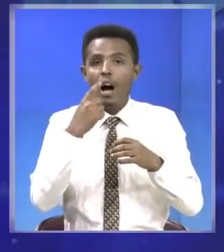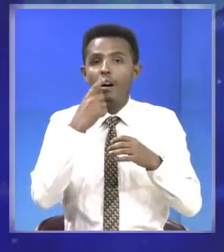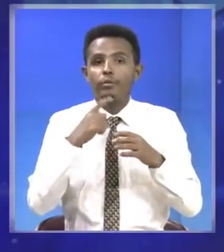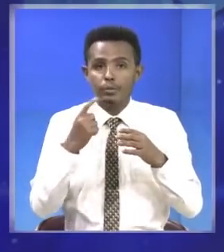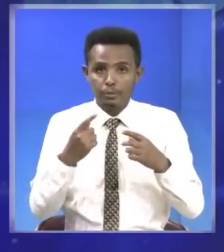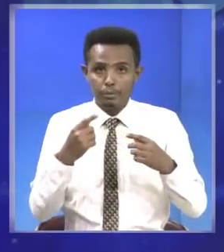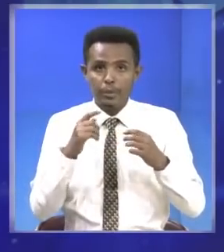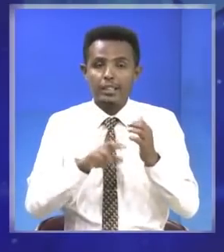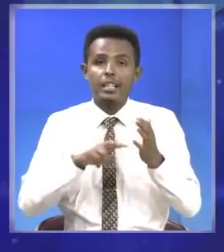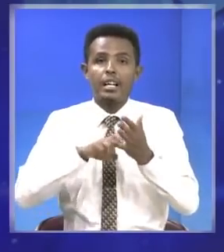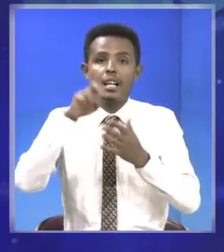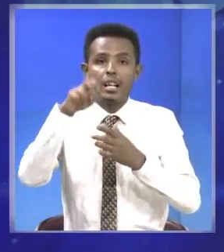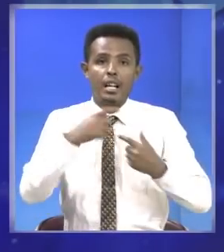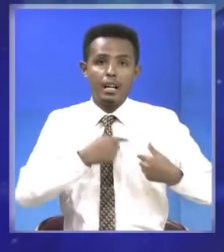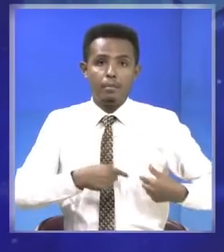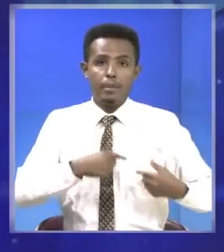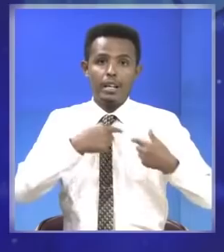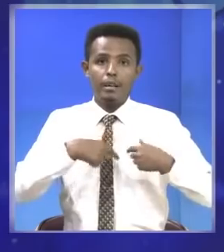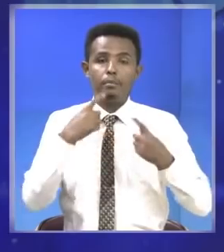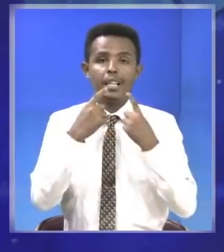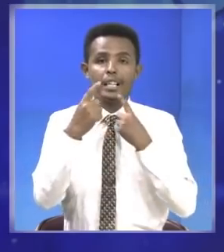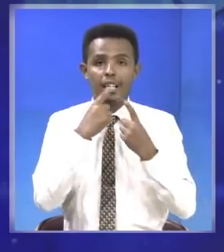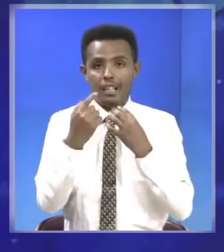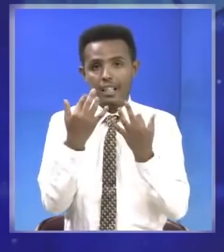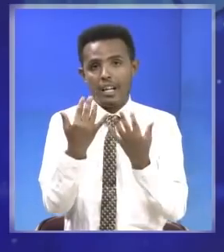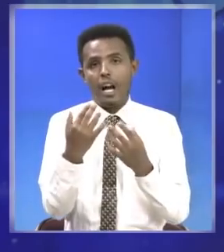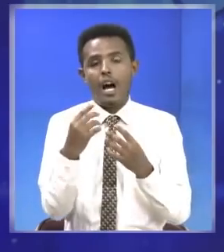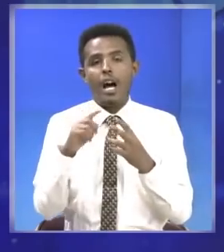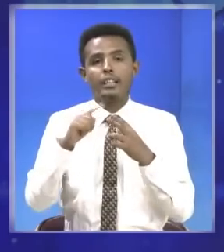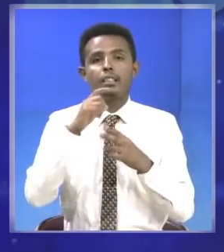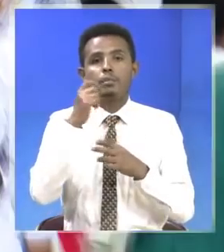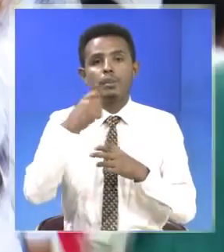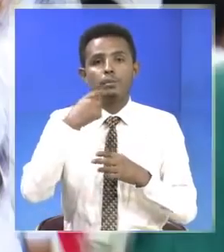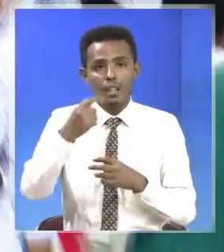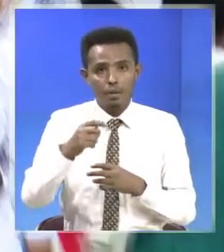ልብ ለልብ መነጋገር ገና አልተጀመረም ይላሉ። ጋሾ ፈንታ